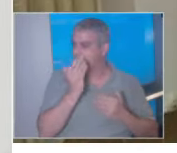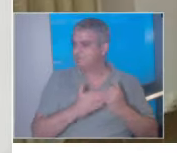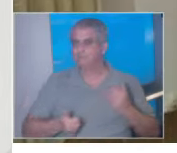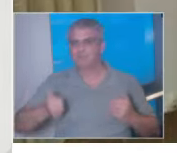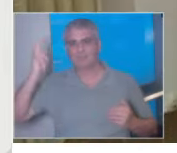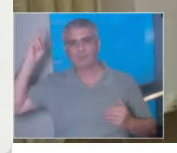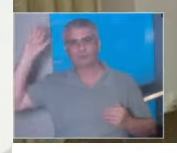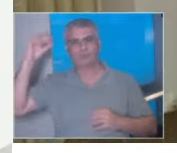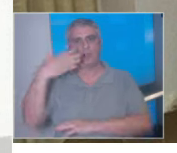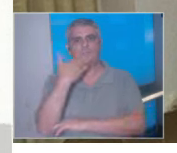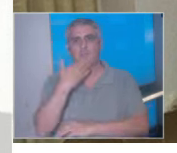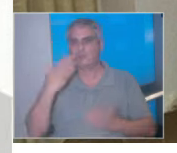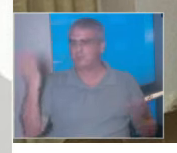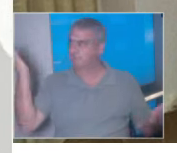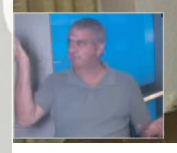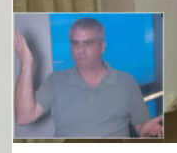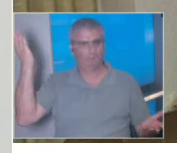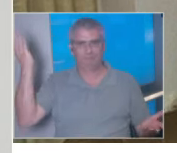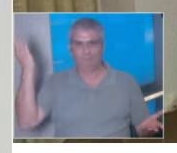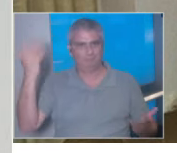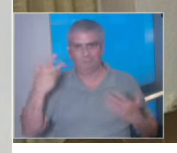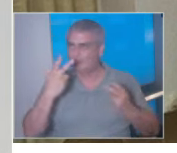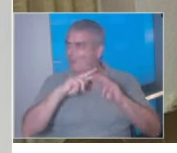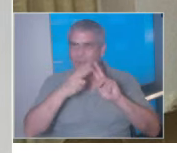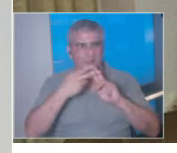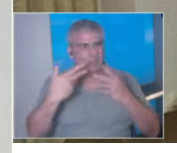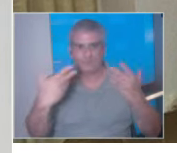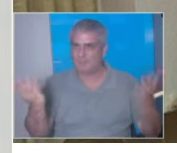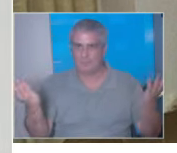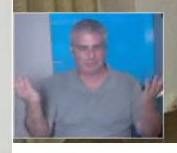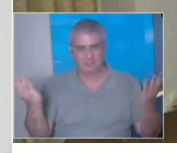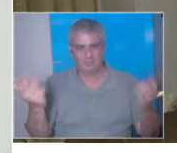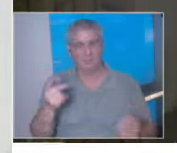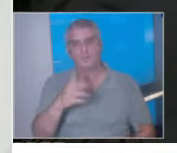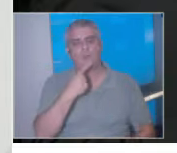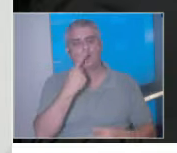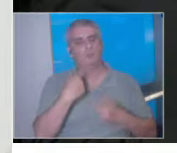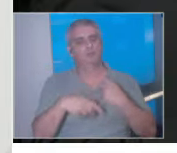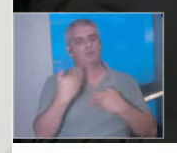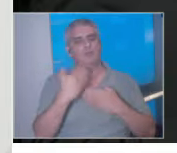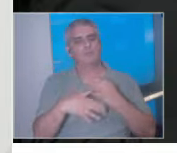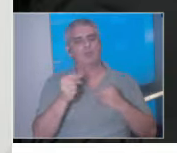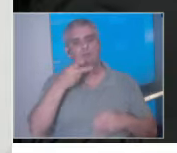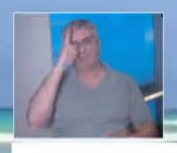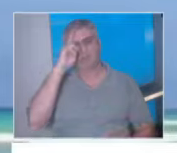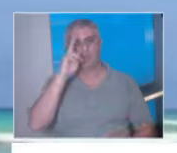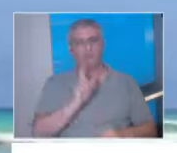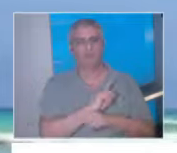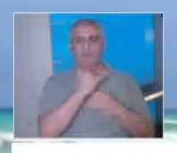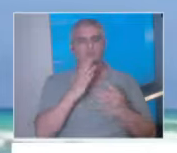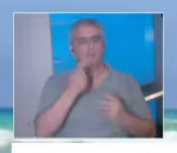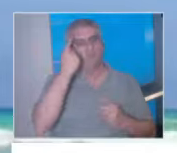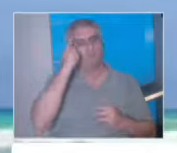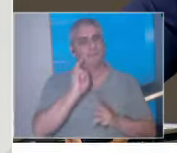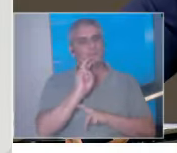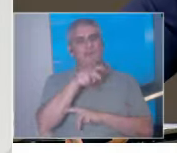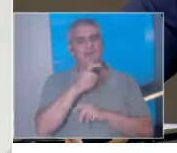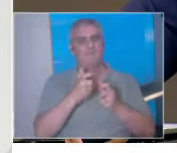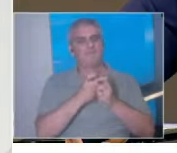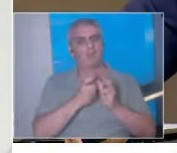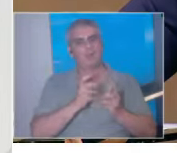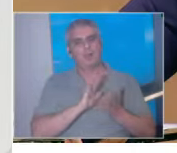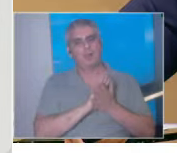כשר חוץ של מדינת ישראל, זה לא קורה כמעט במדינות אחרות. מה הוא אמר בשנים האחרונות על הליכוד של ימינו? לאן לדעתו צריך לקחת את